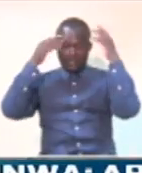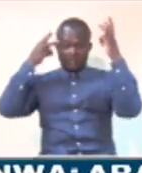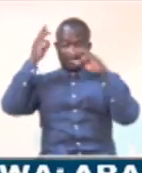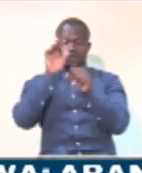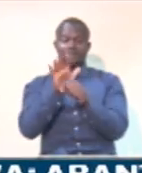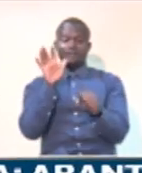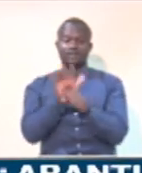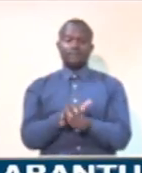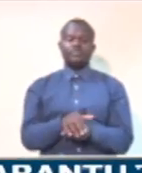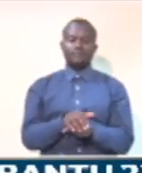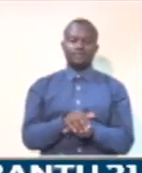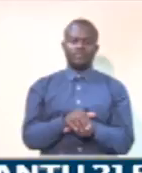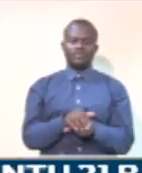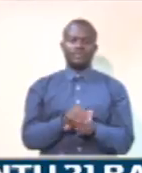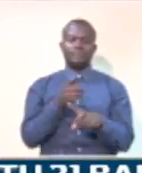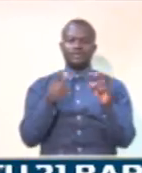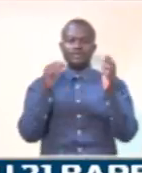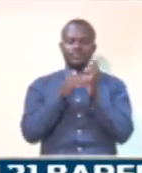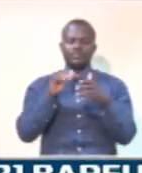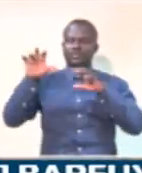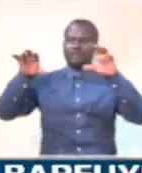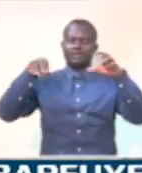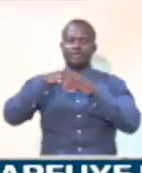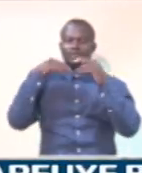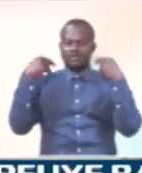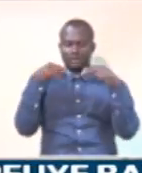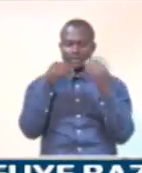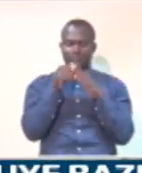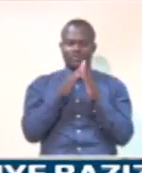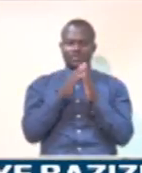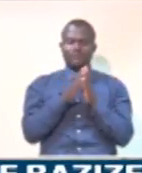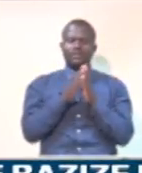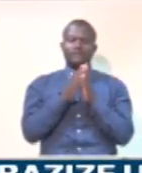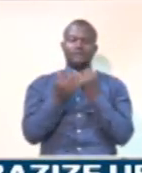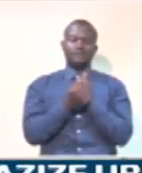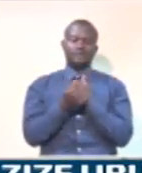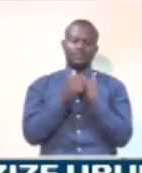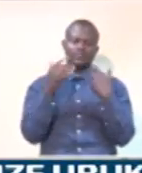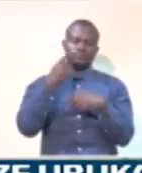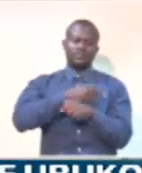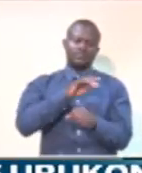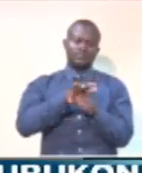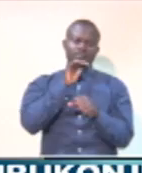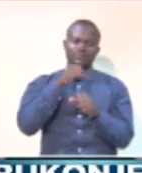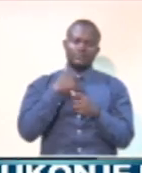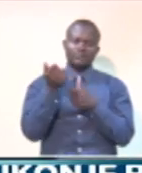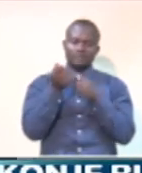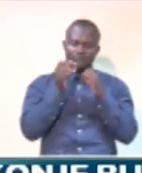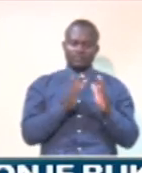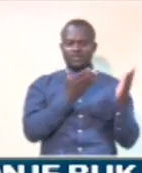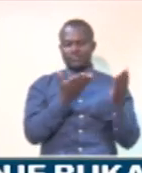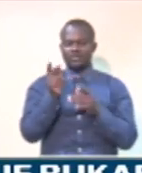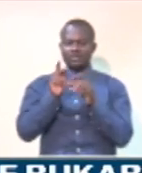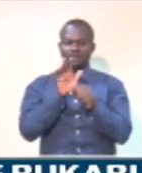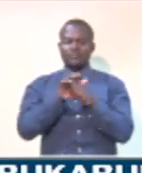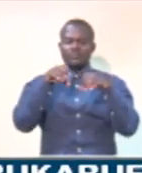bafite ubwoba bwinshi. Ku rundi ruhande, henshi mu mahoteli ari mu mujyi wa Gisenyi yari amaze iminsi nta bakiriya afite, yakiriye benshi